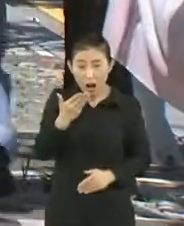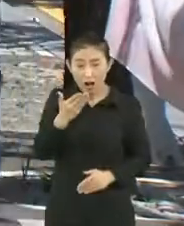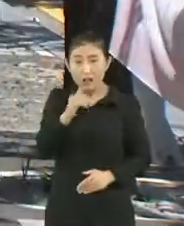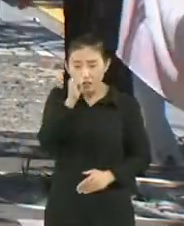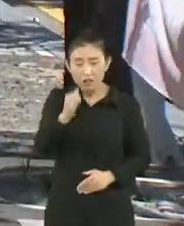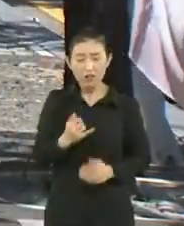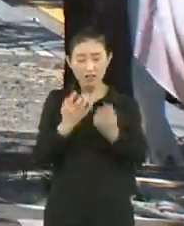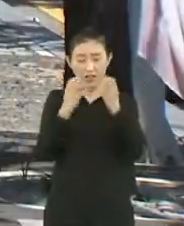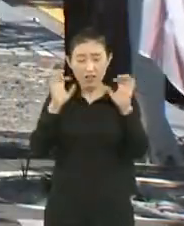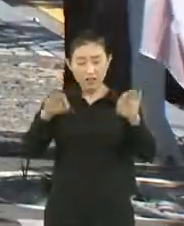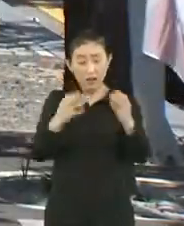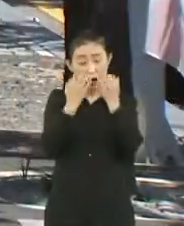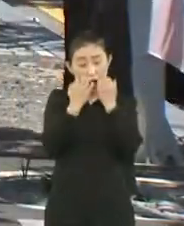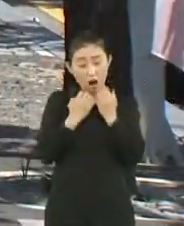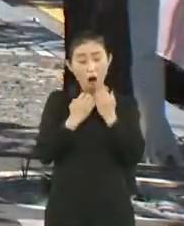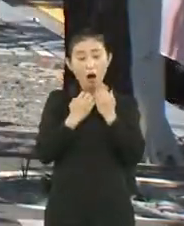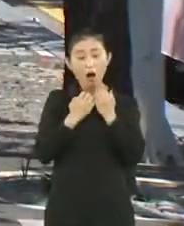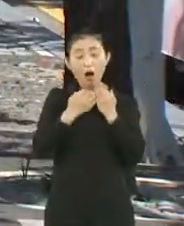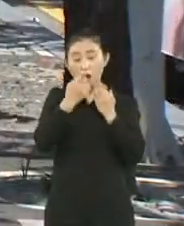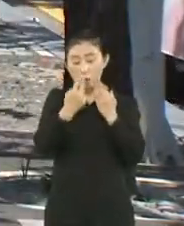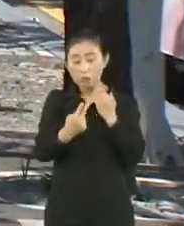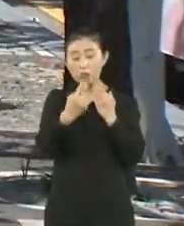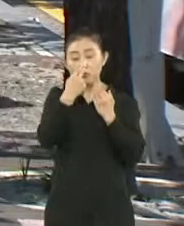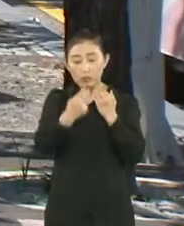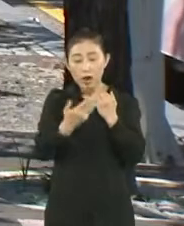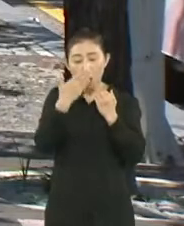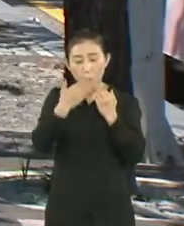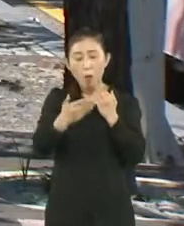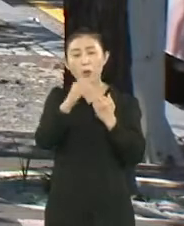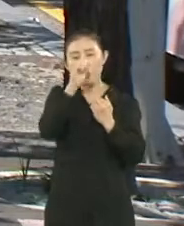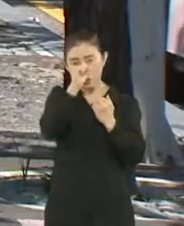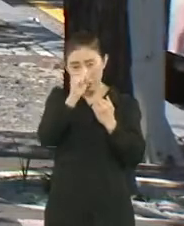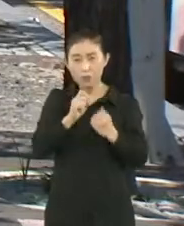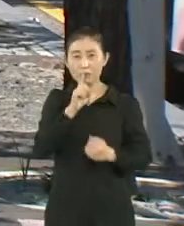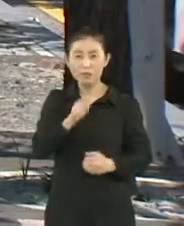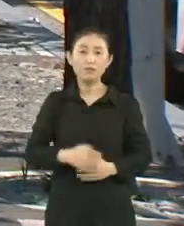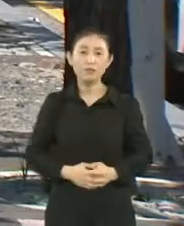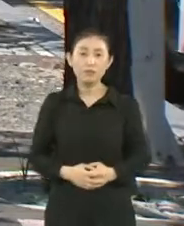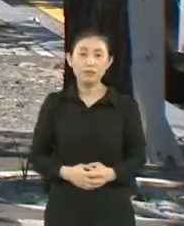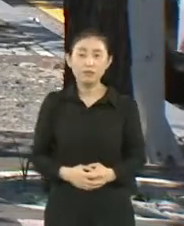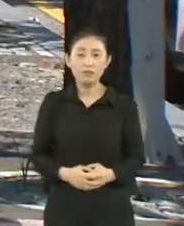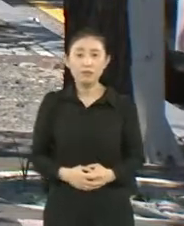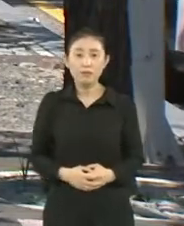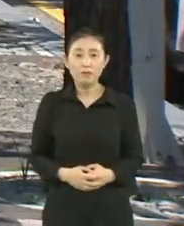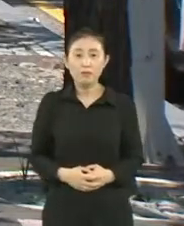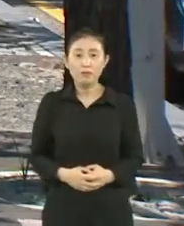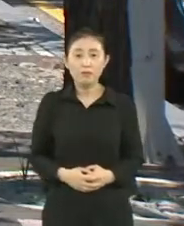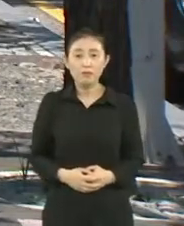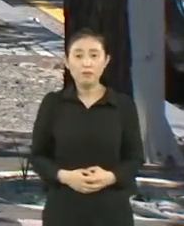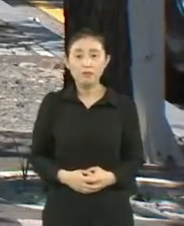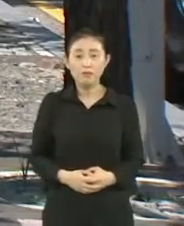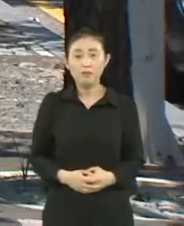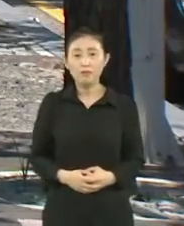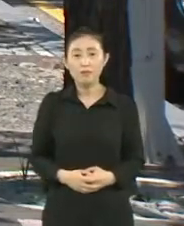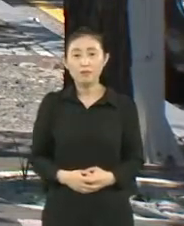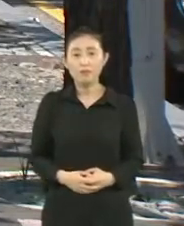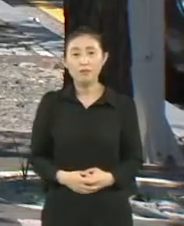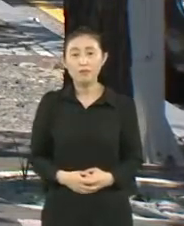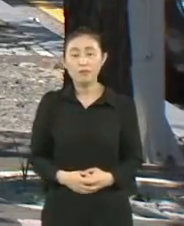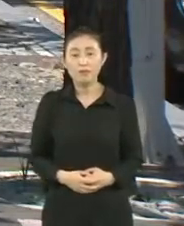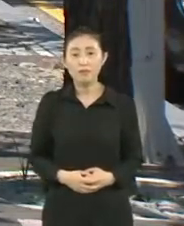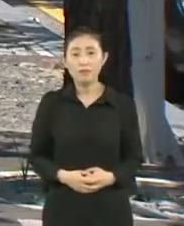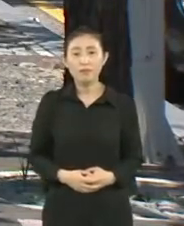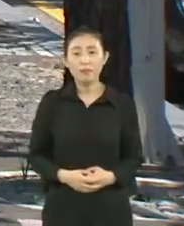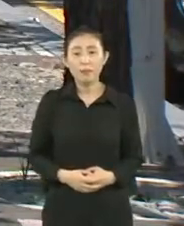잠깐씩 마스크를 벗고 열기를 식히는 것도 도움이 될 수 있다 고 밝혔습니다 cjb 다 켜 리포트 2 증